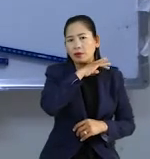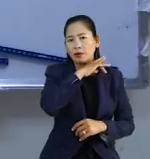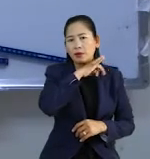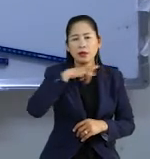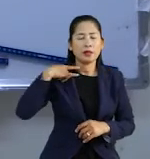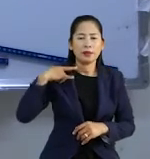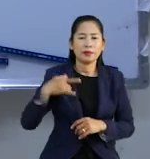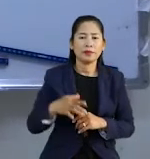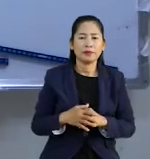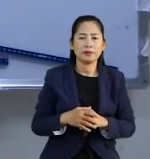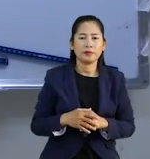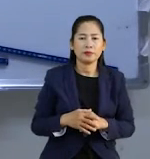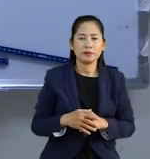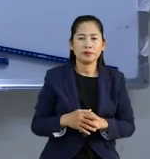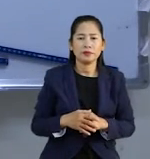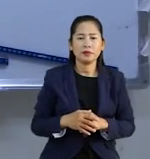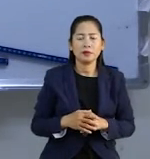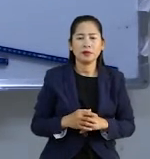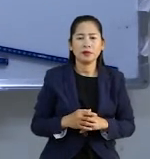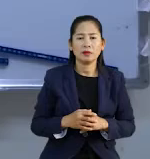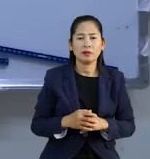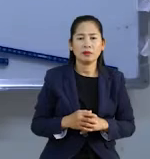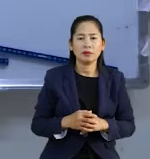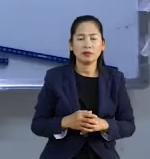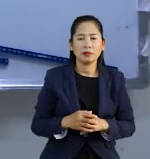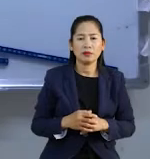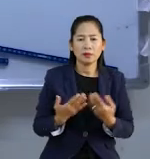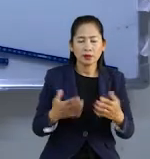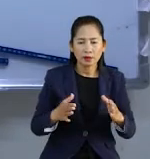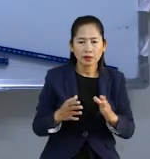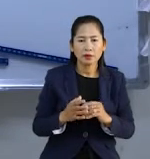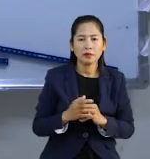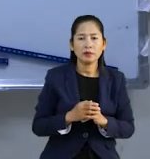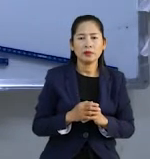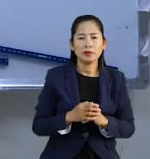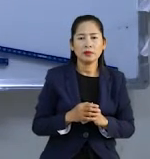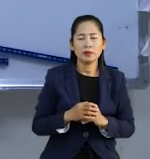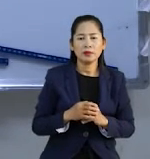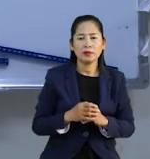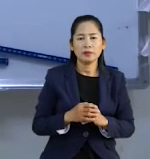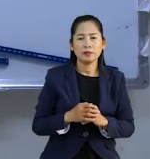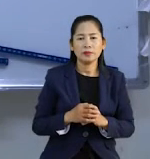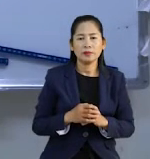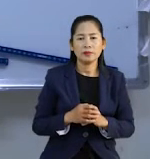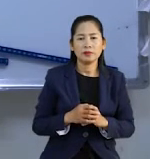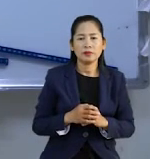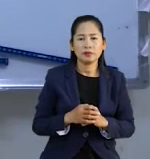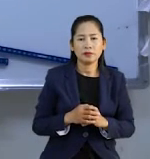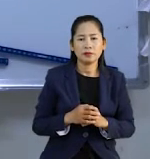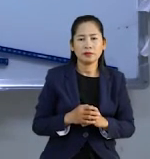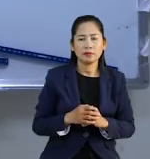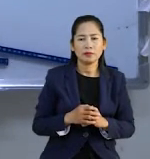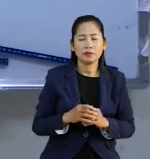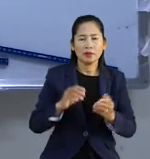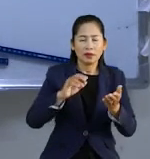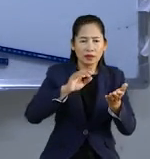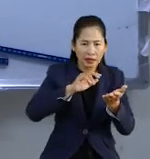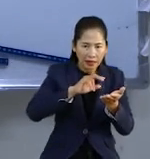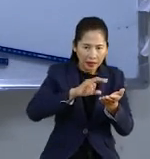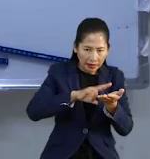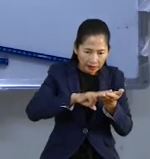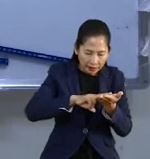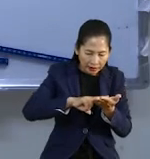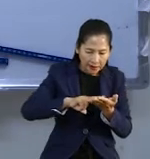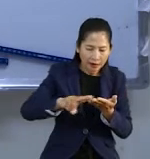บาดสำเร็จไอบาดอ๋อปลไหลให้ไอเตี้ยละเมียนเตี้ยก่อน บ้านอะนาไมบ้านเ